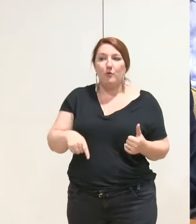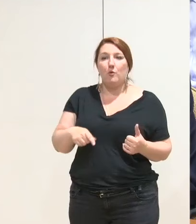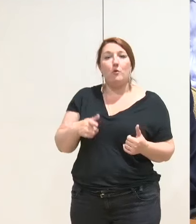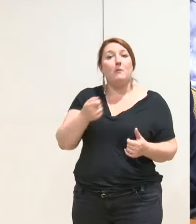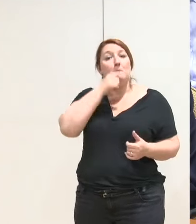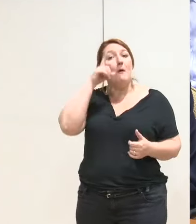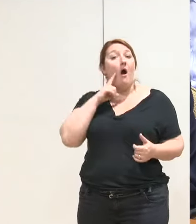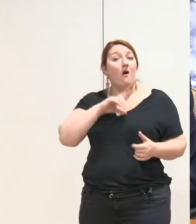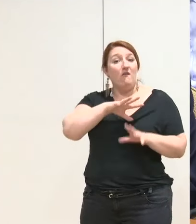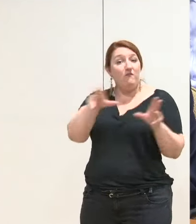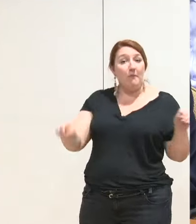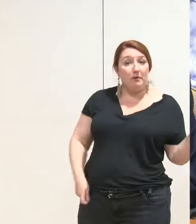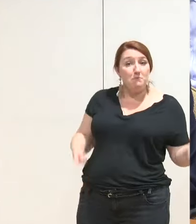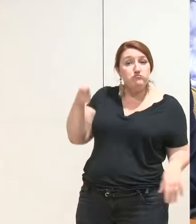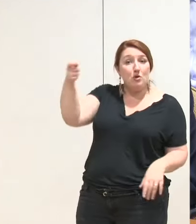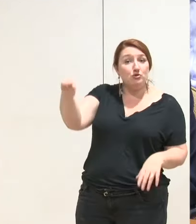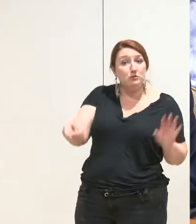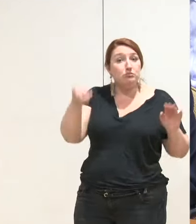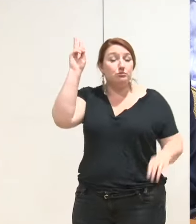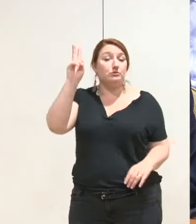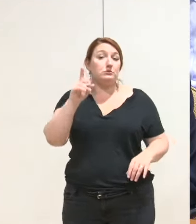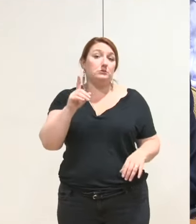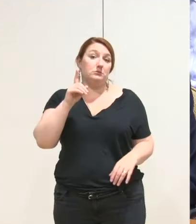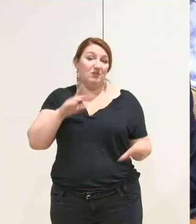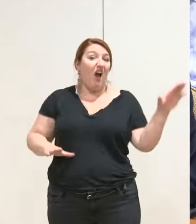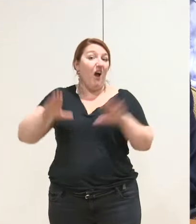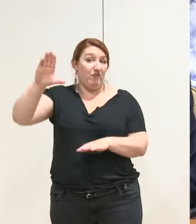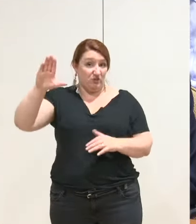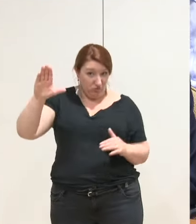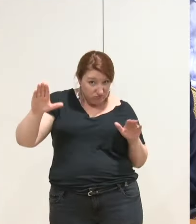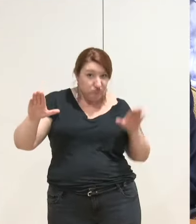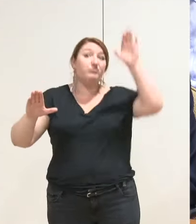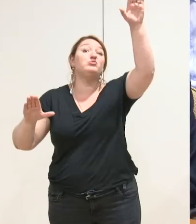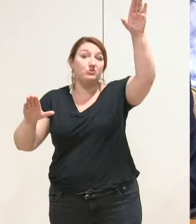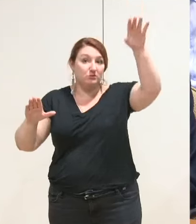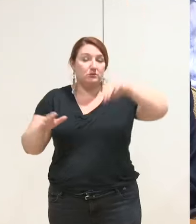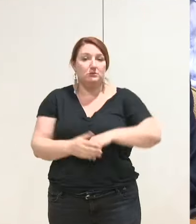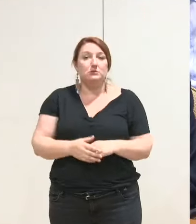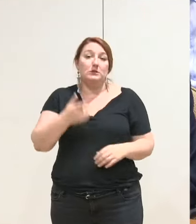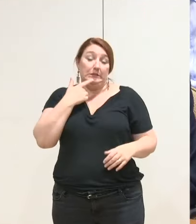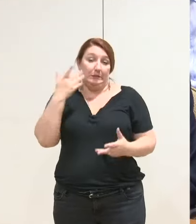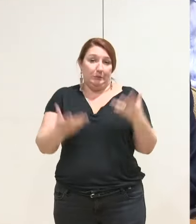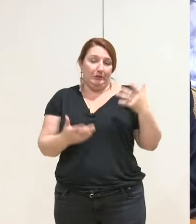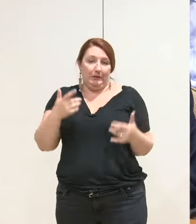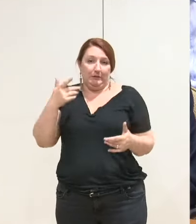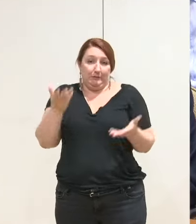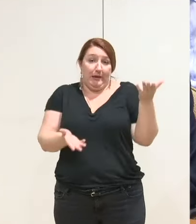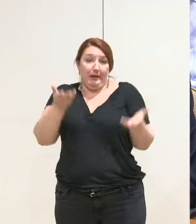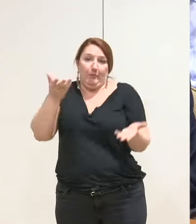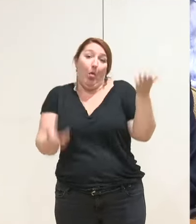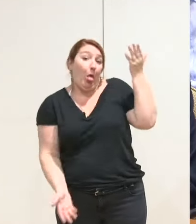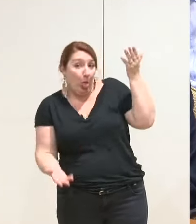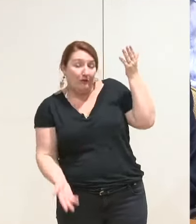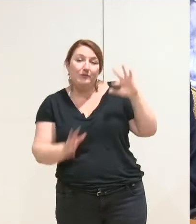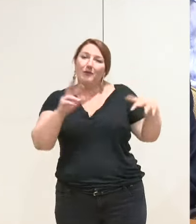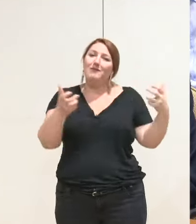participation des familles plus que l'inflation avec les risques que l'on connaît de franchir la ligne de déséquilibre hausse de